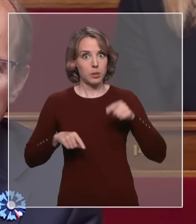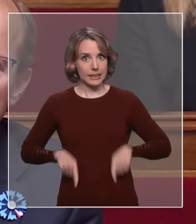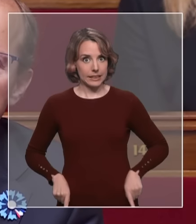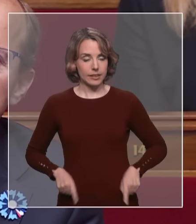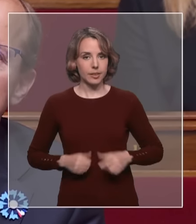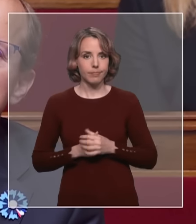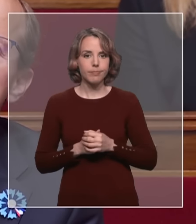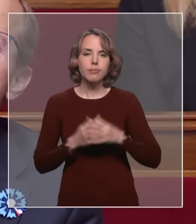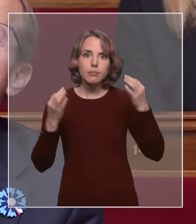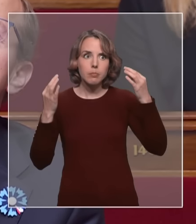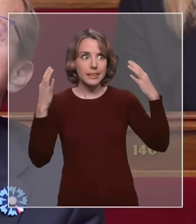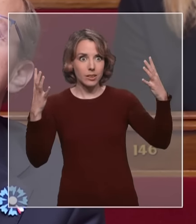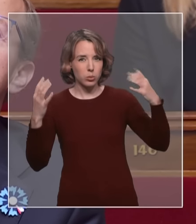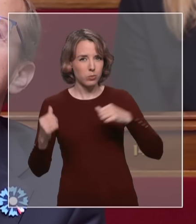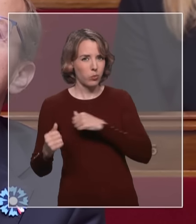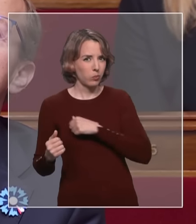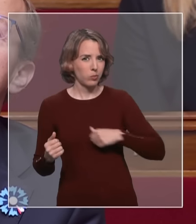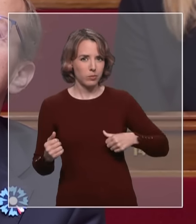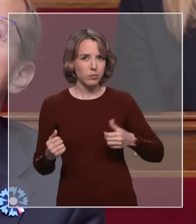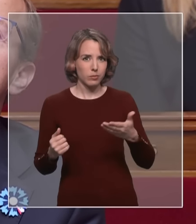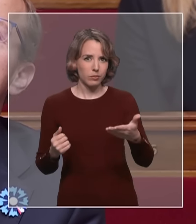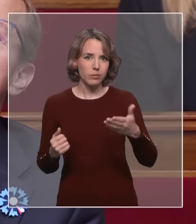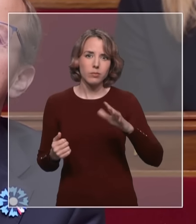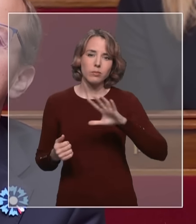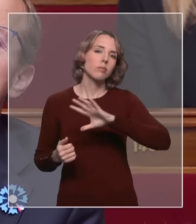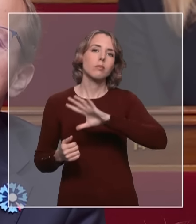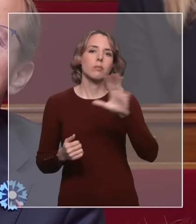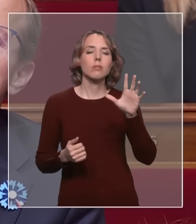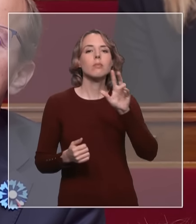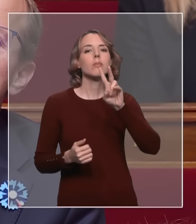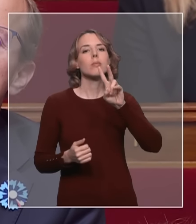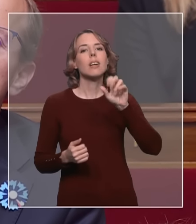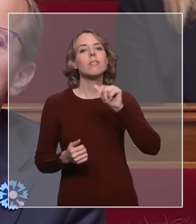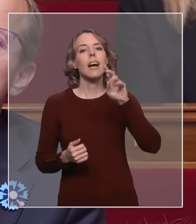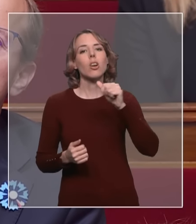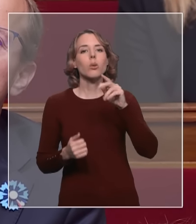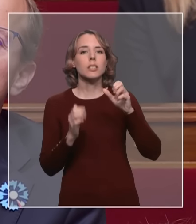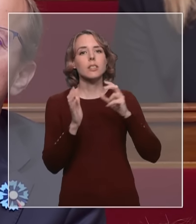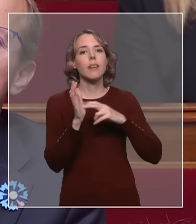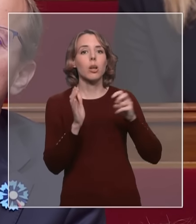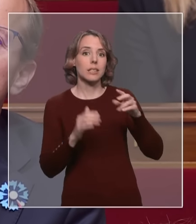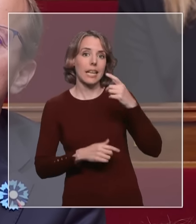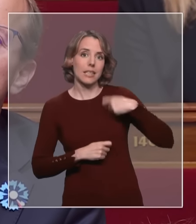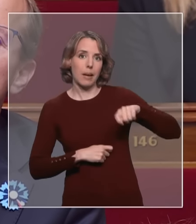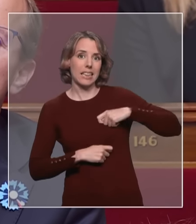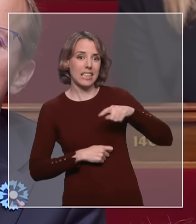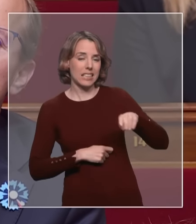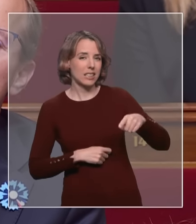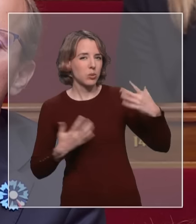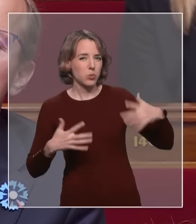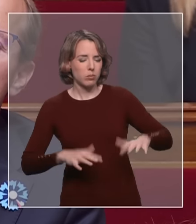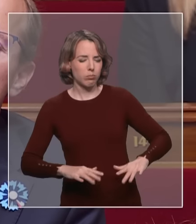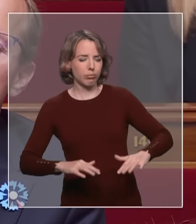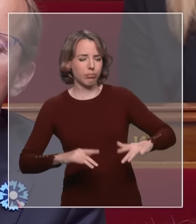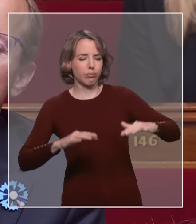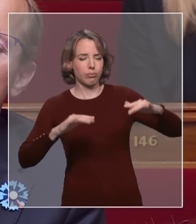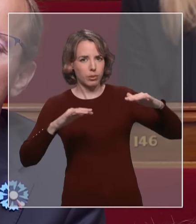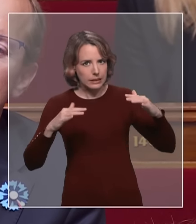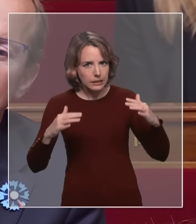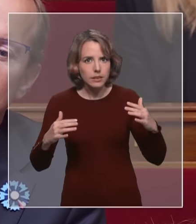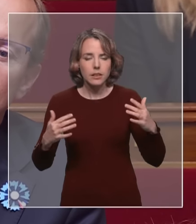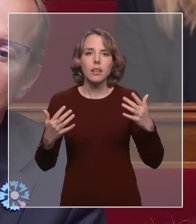Les événements météorologiques extrêmes qui ont meurtri la région de Valence, en Espagne, il y a quelques jours à peine, ont rappelé que la prévention du risque inondation